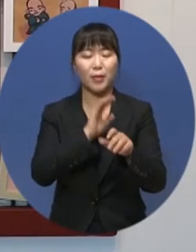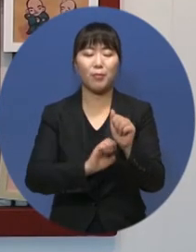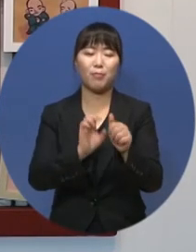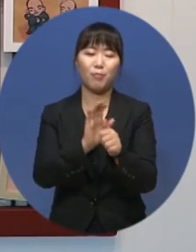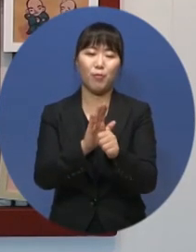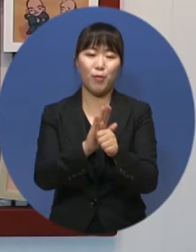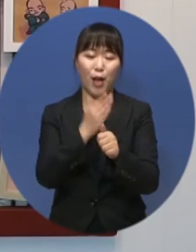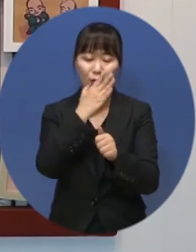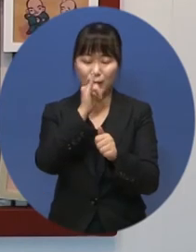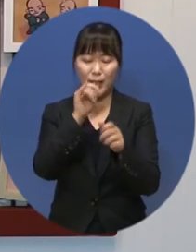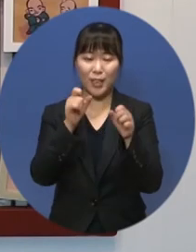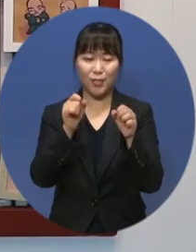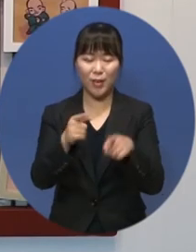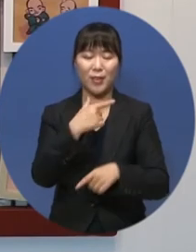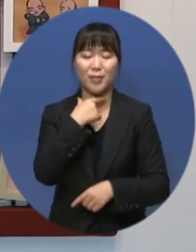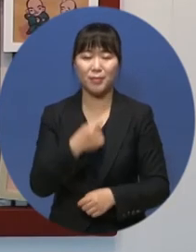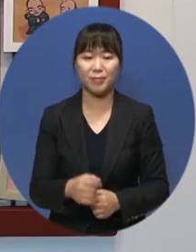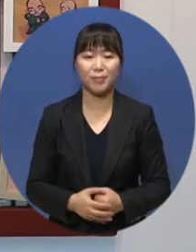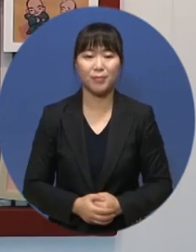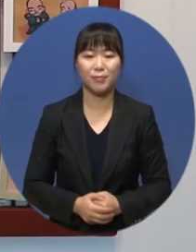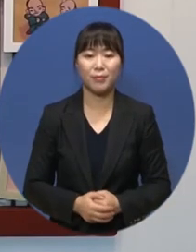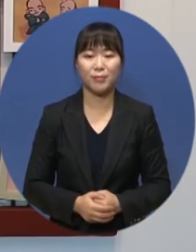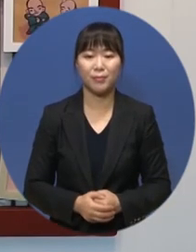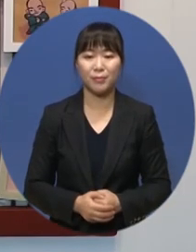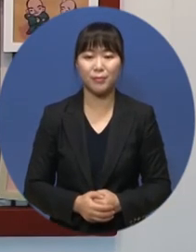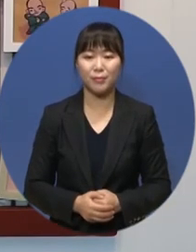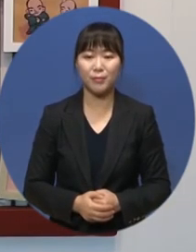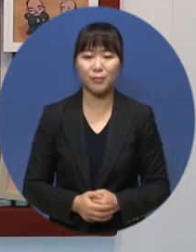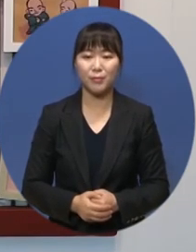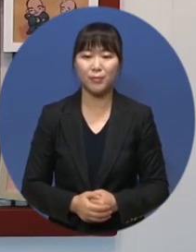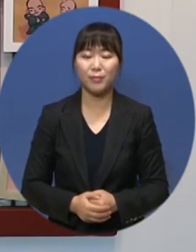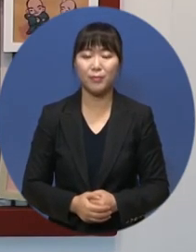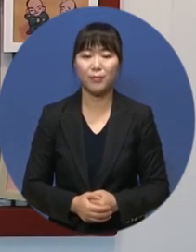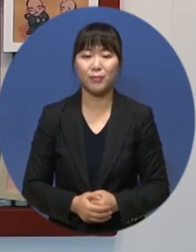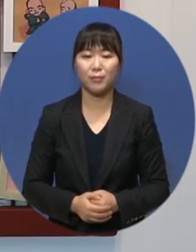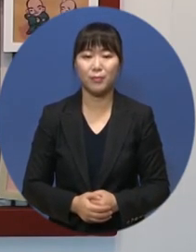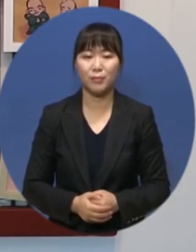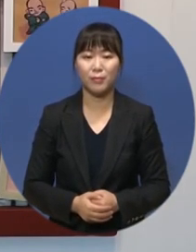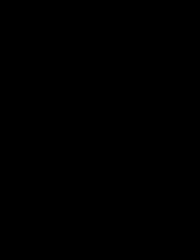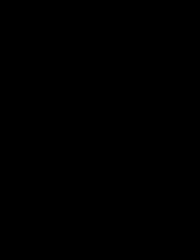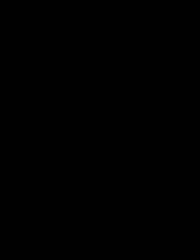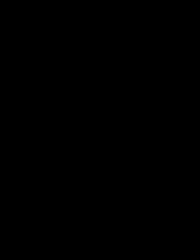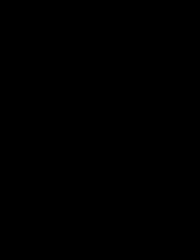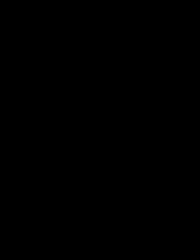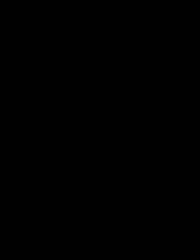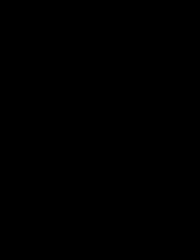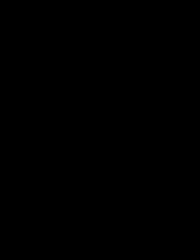다가갈 수 있는 기회로 이어지길 기대해 봅니다. 복지TV 뉴스 이소영입니다.